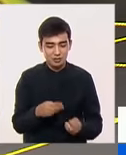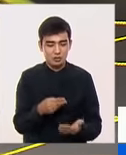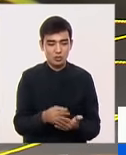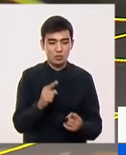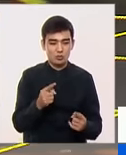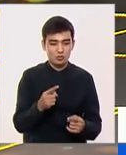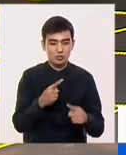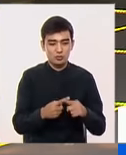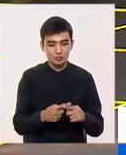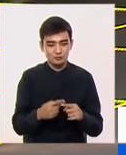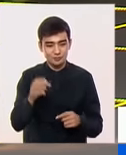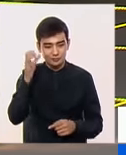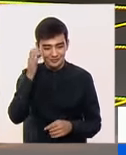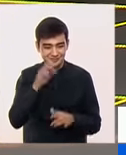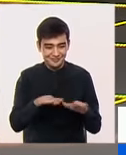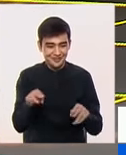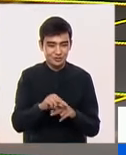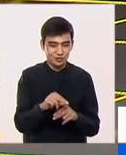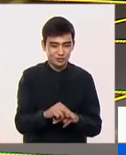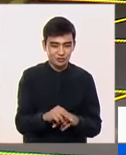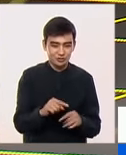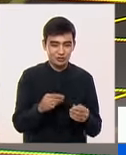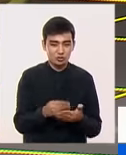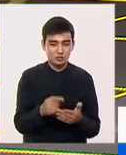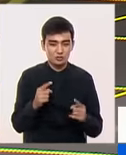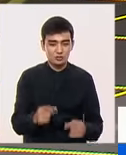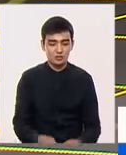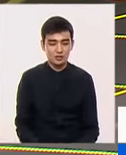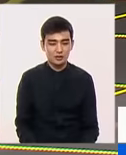дополнительное образование детей узнавали наши кореспонденты